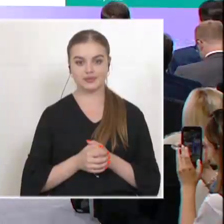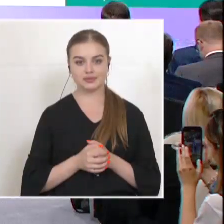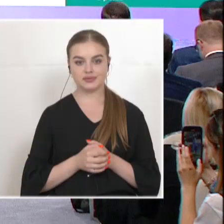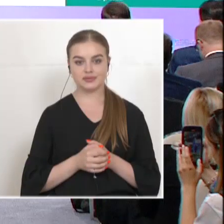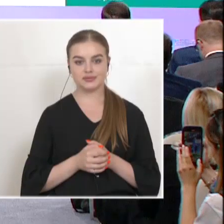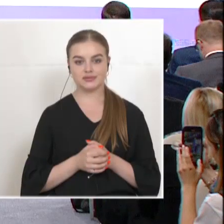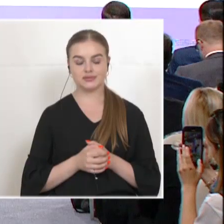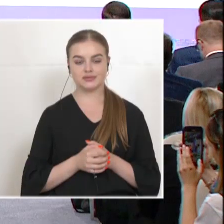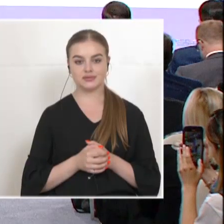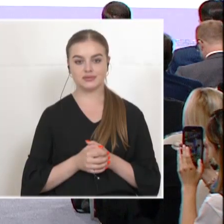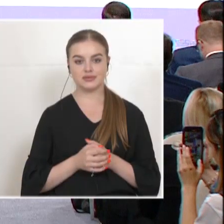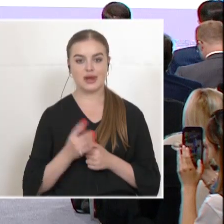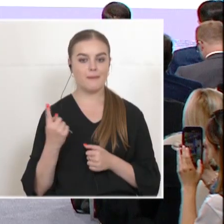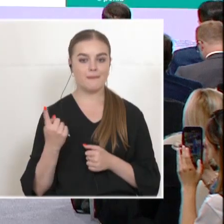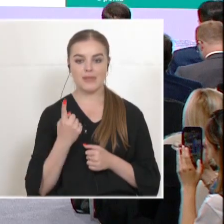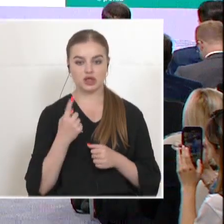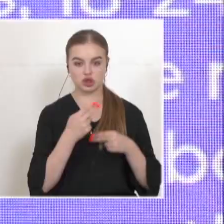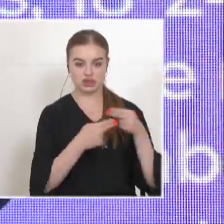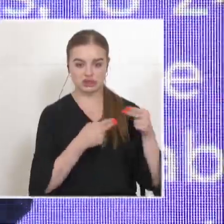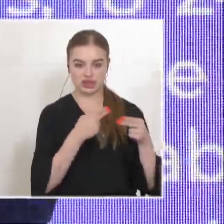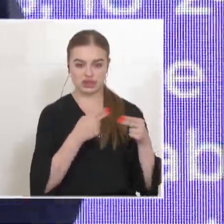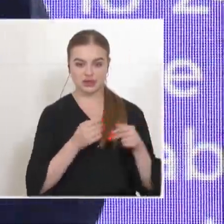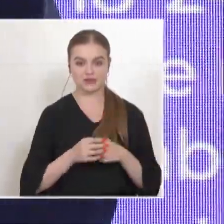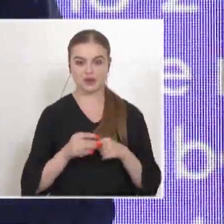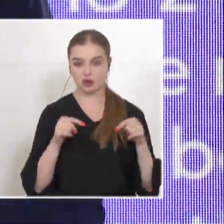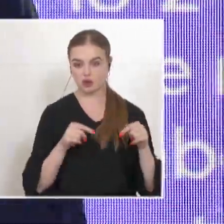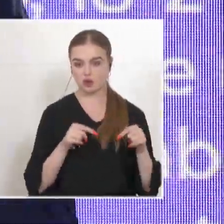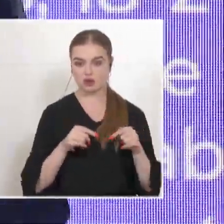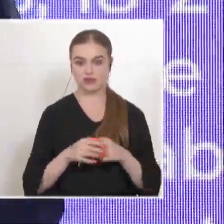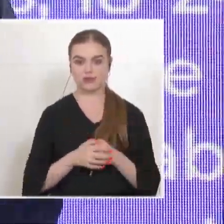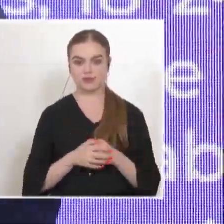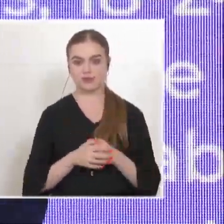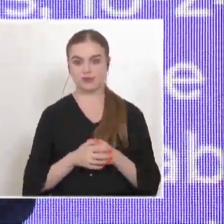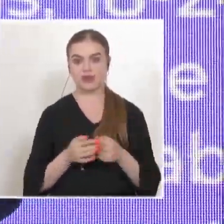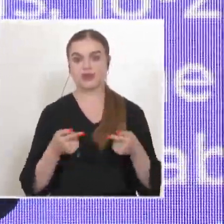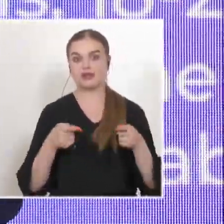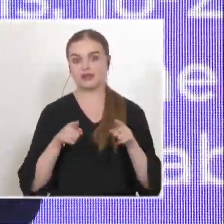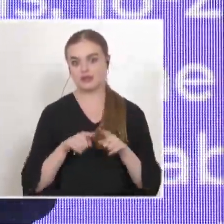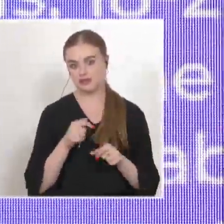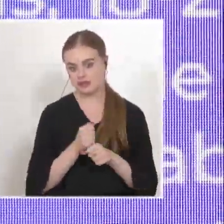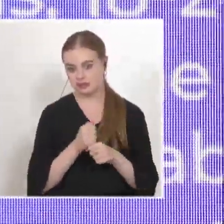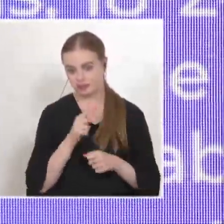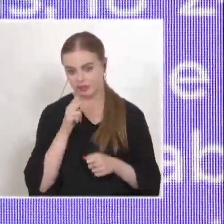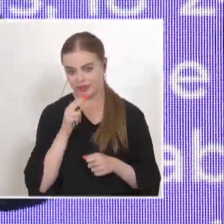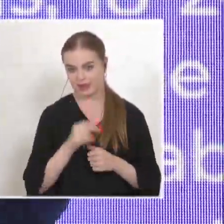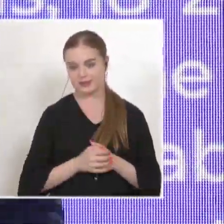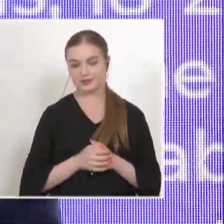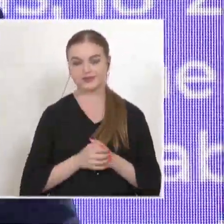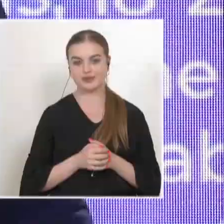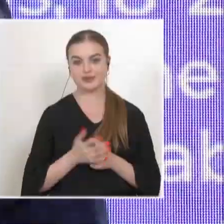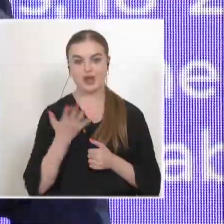Отже, перший слайд тут. Я знову зробив помилку,